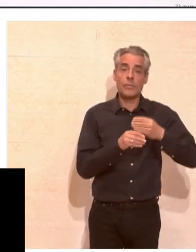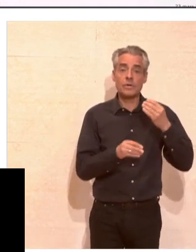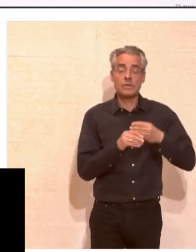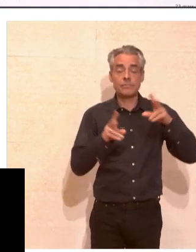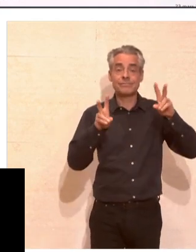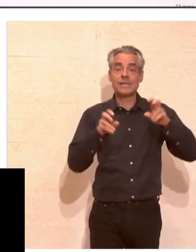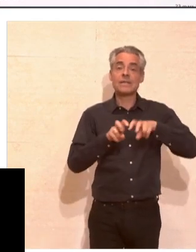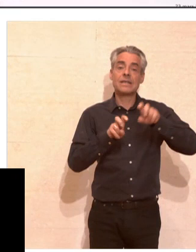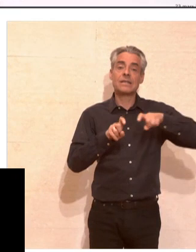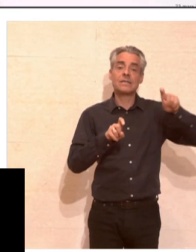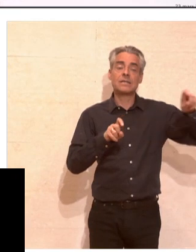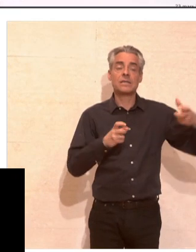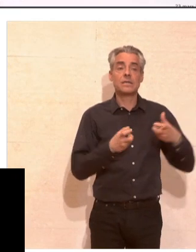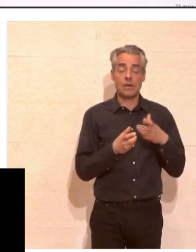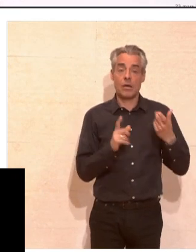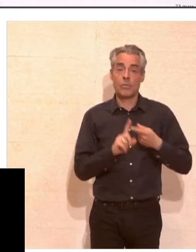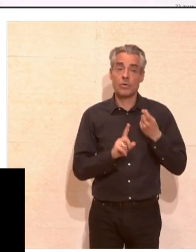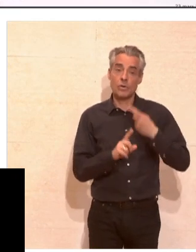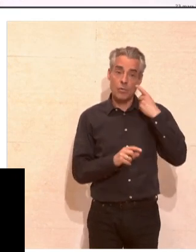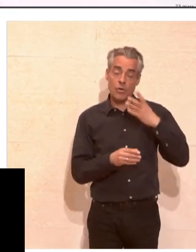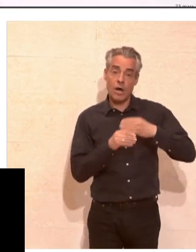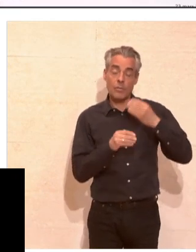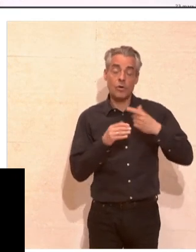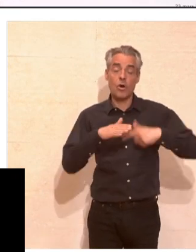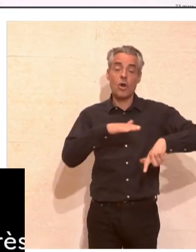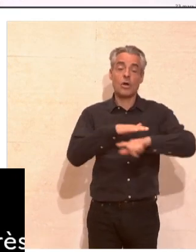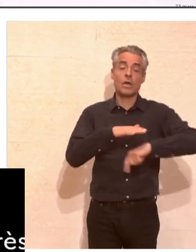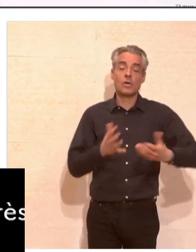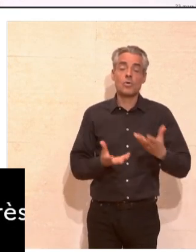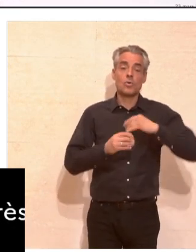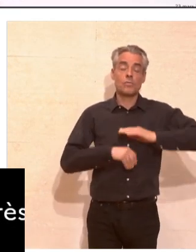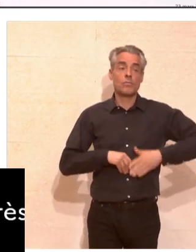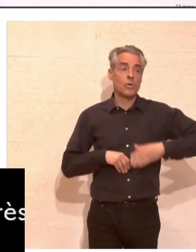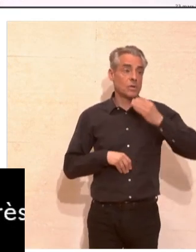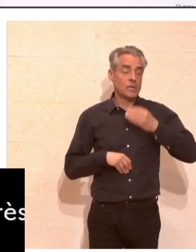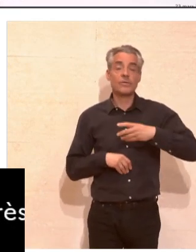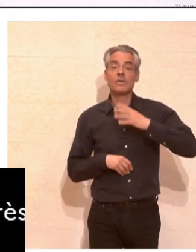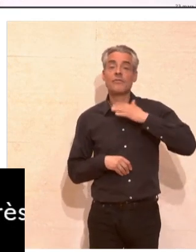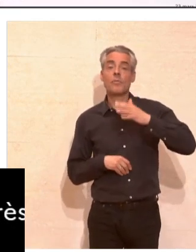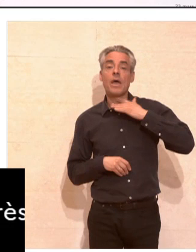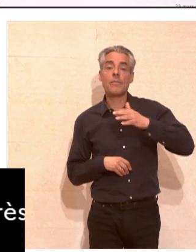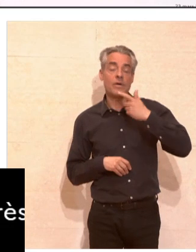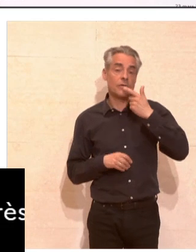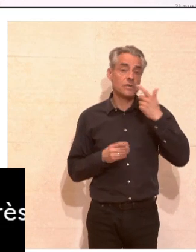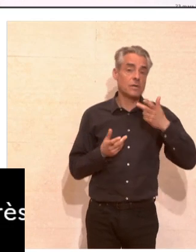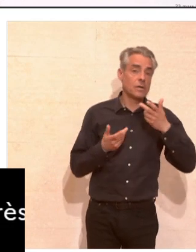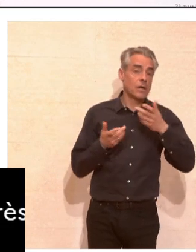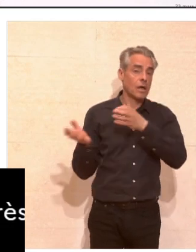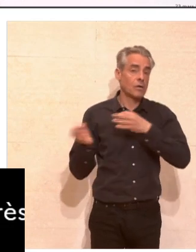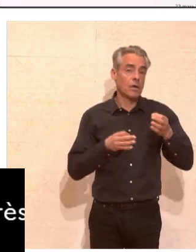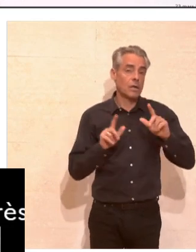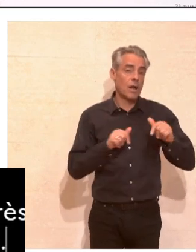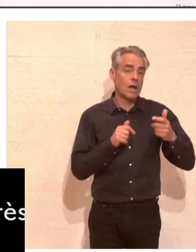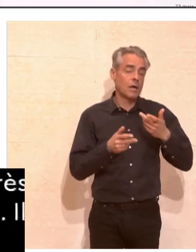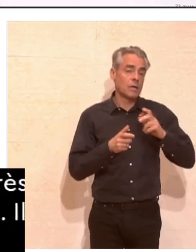qu'on dit statistiques, comme par exemple qui sont très importants pour apprendre le langage, qui sont en fait des associations de phonèmes, et donc il y a des régularités